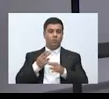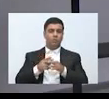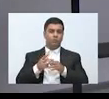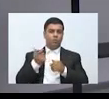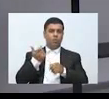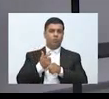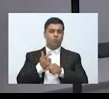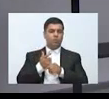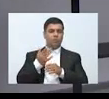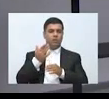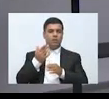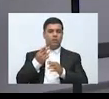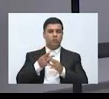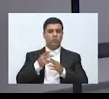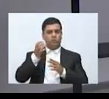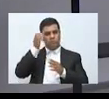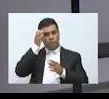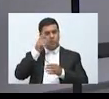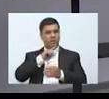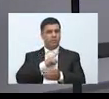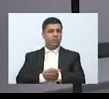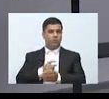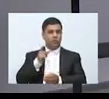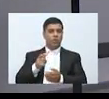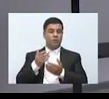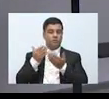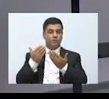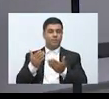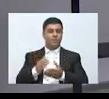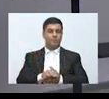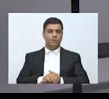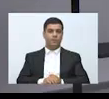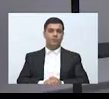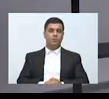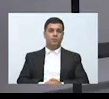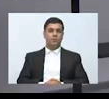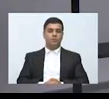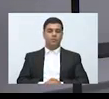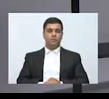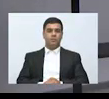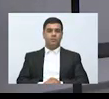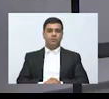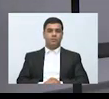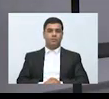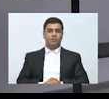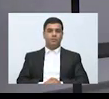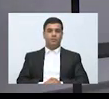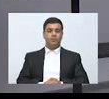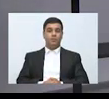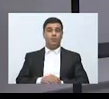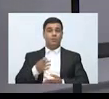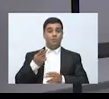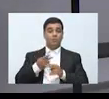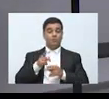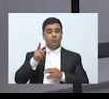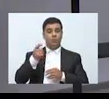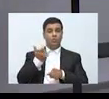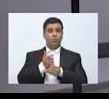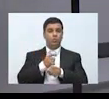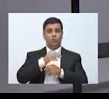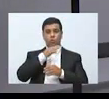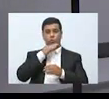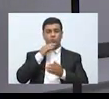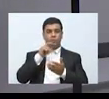yuksak istidodini namoyon qila olgan shoirlardan hisoblanadi. U o'nlab